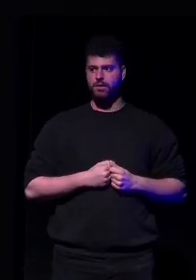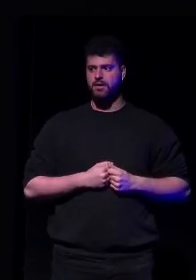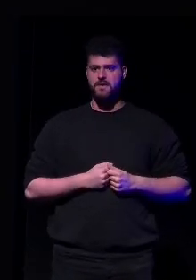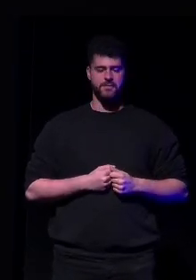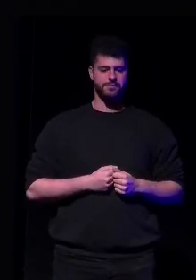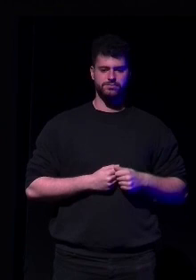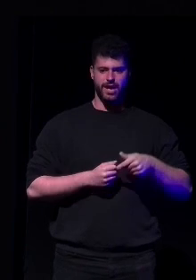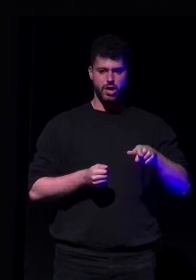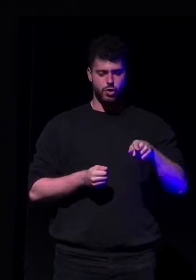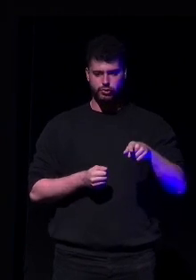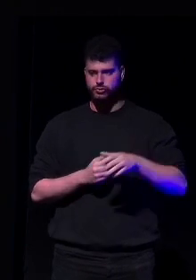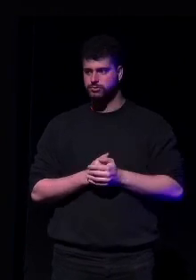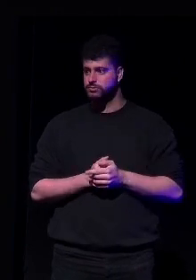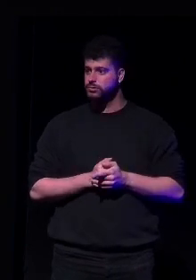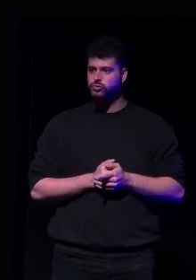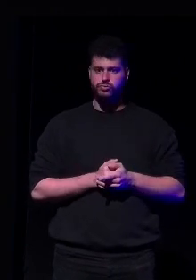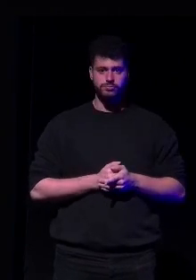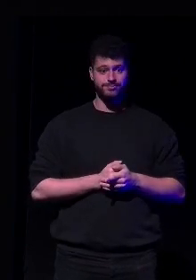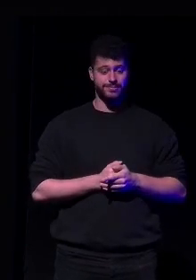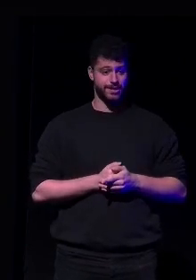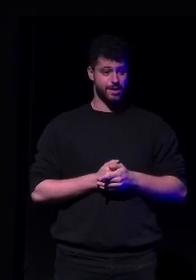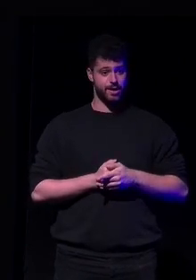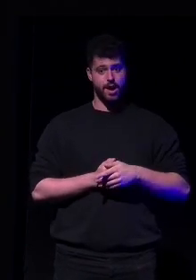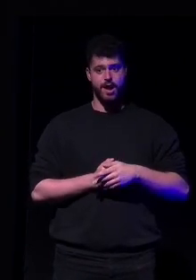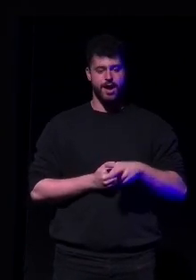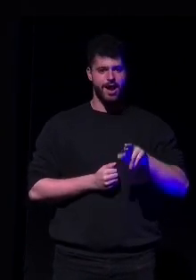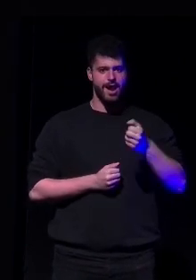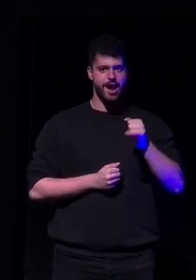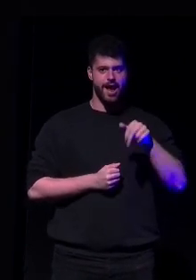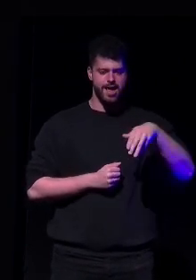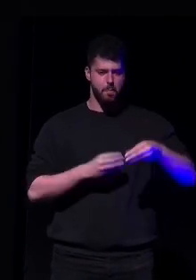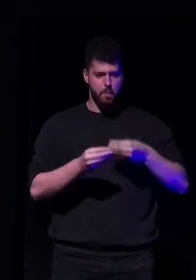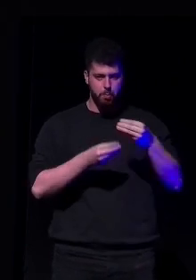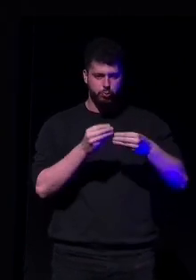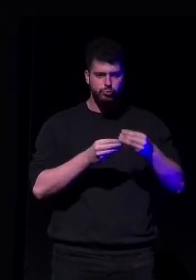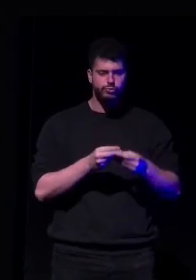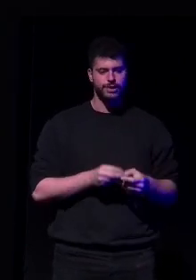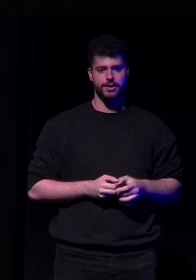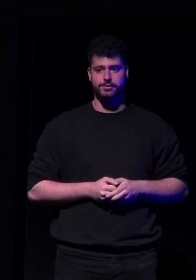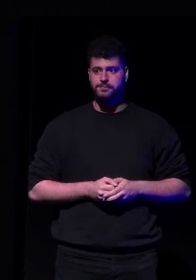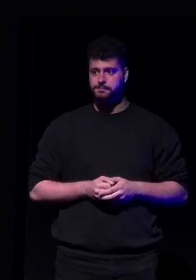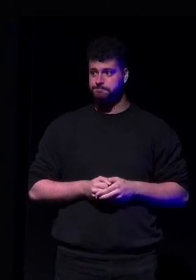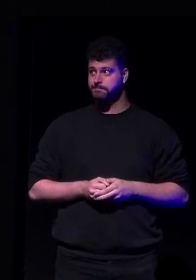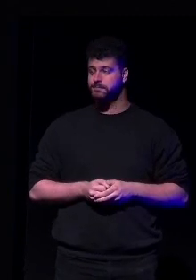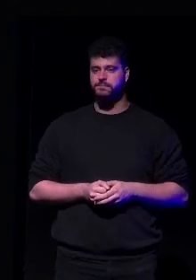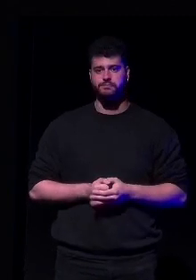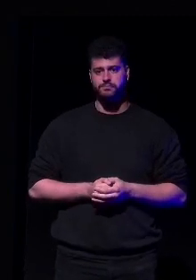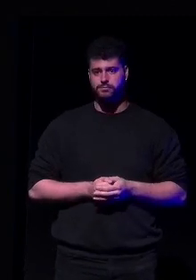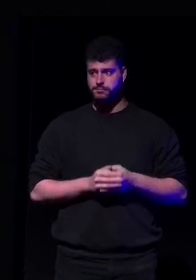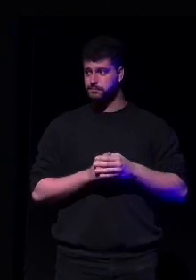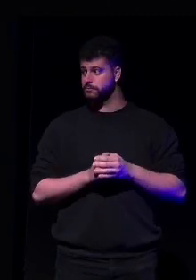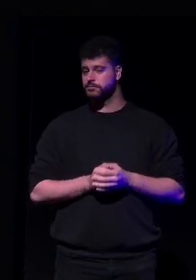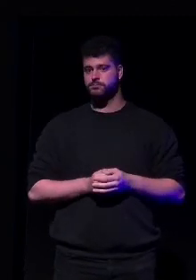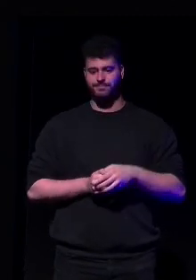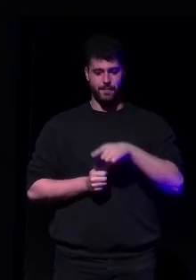que fan servir varietats de raïm que només existeixen allà, perquè en el moment de la filoxera, doncs, van desaparèixer la resta de